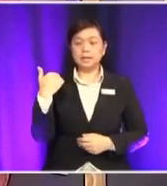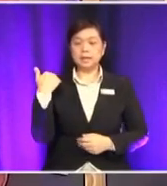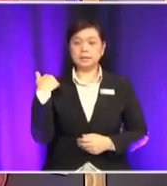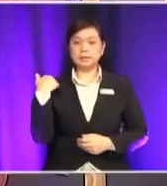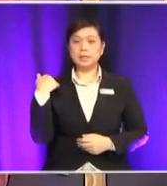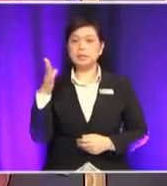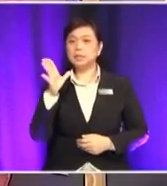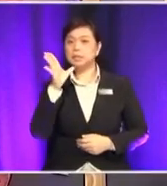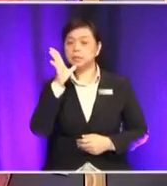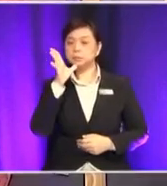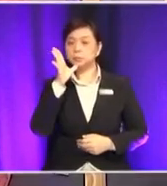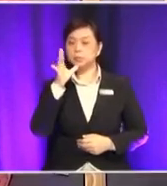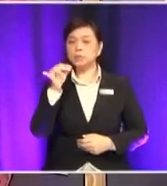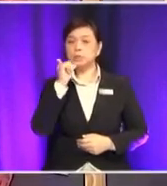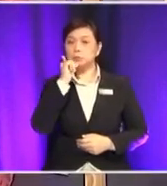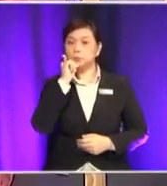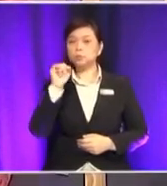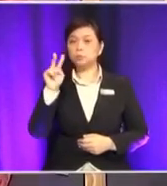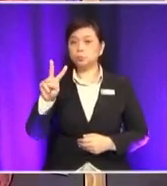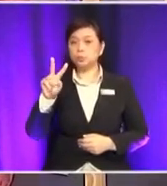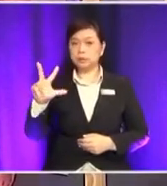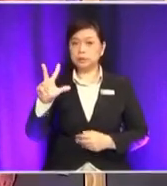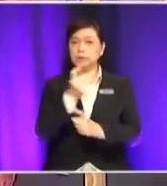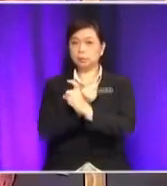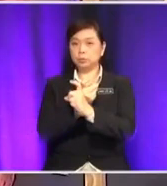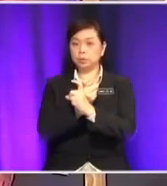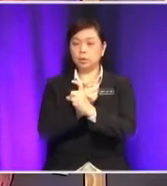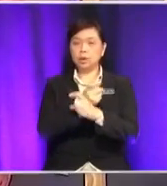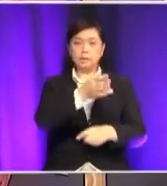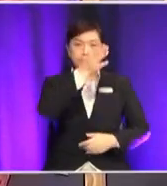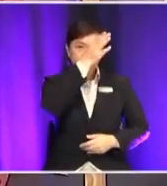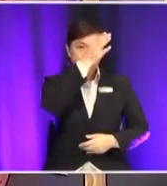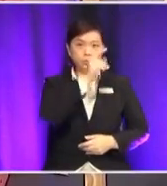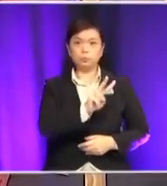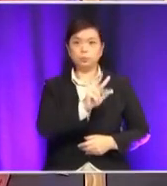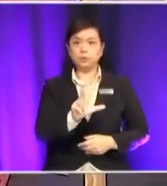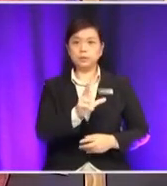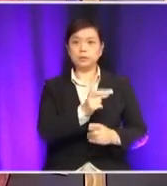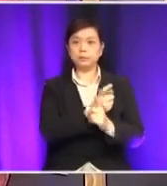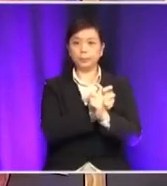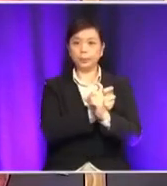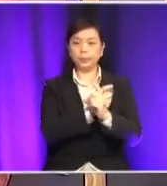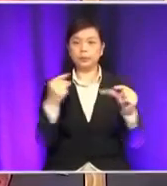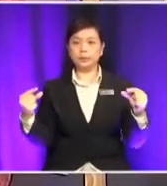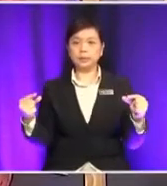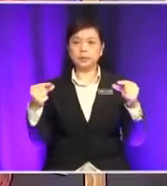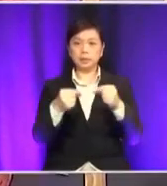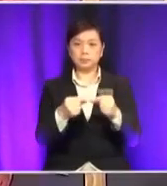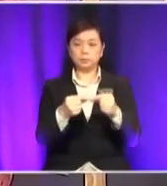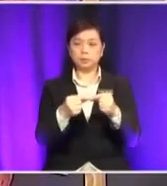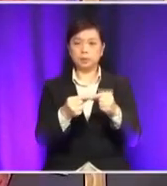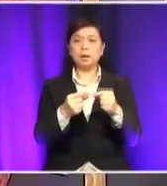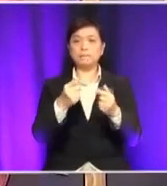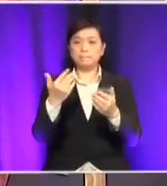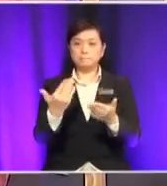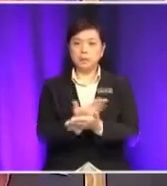perlu dari 23 kromosom apabila 23 dan 23 ini bersatu bersenyawa kita akan mendapat balik 46